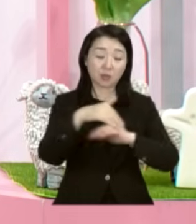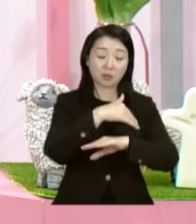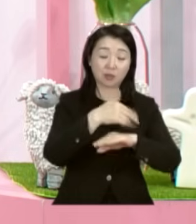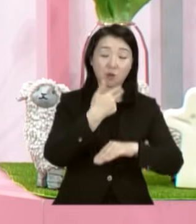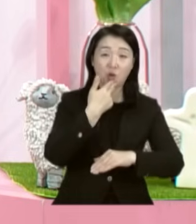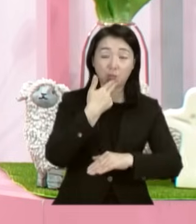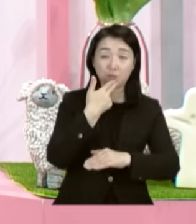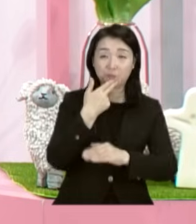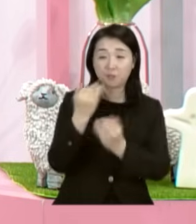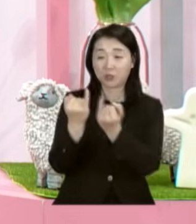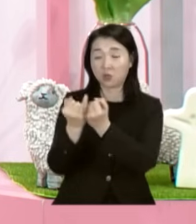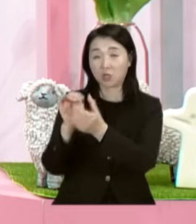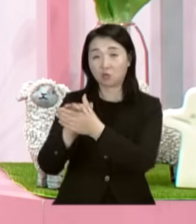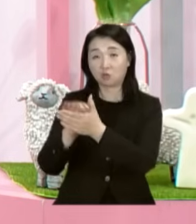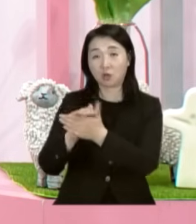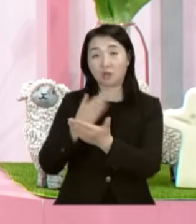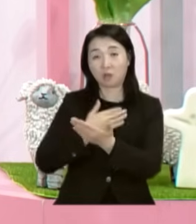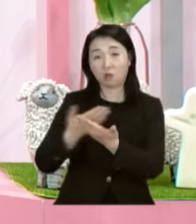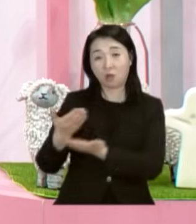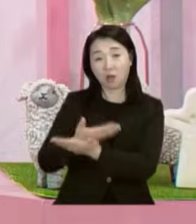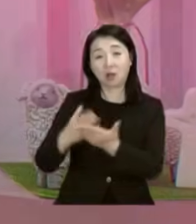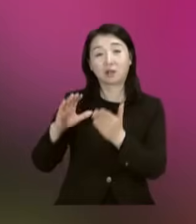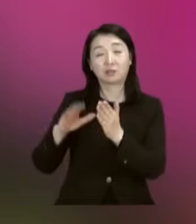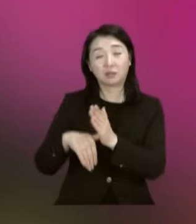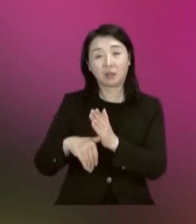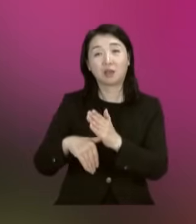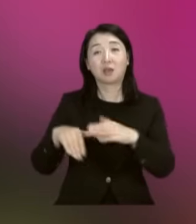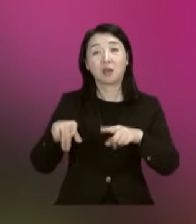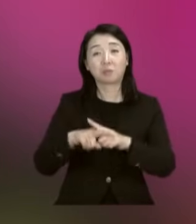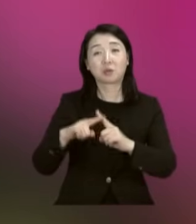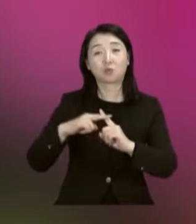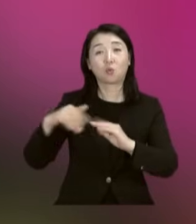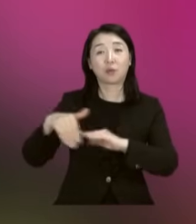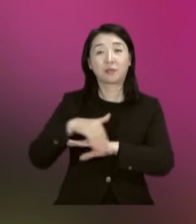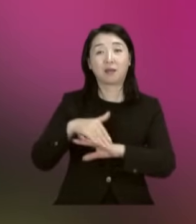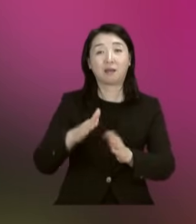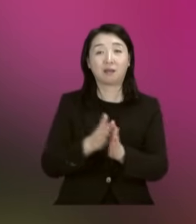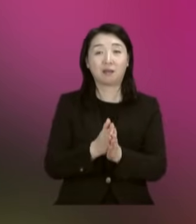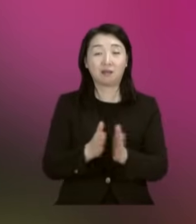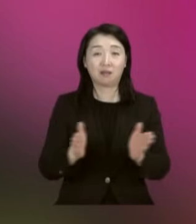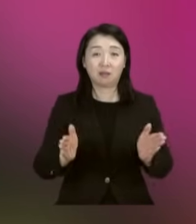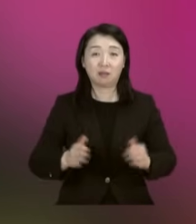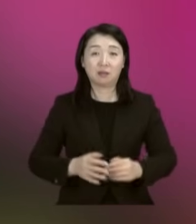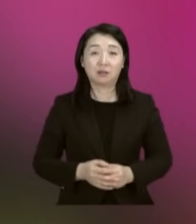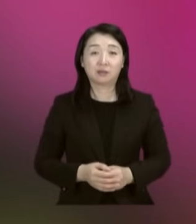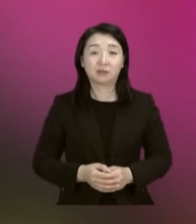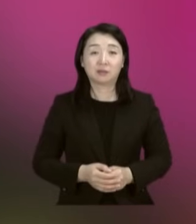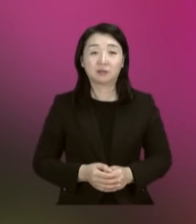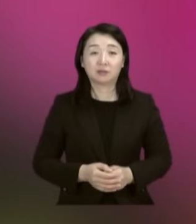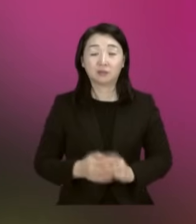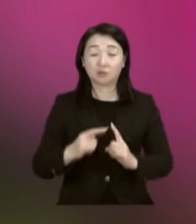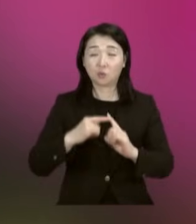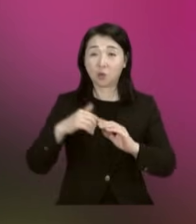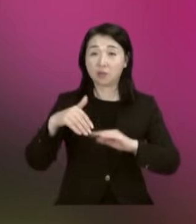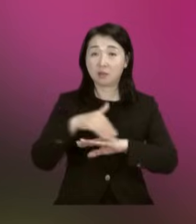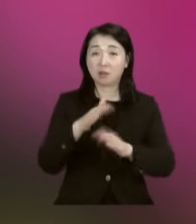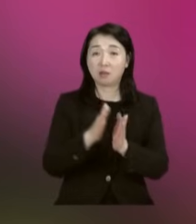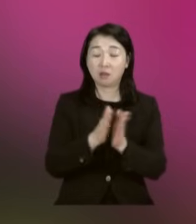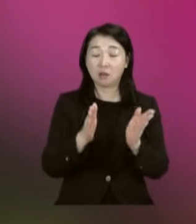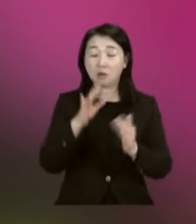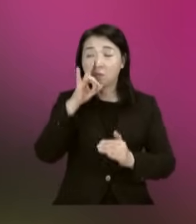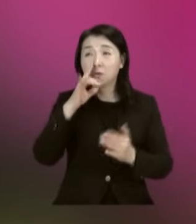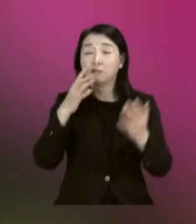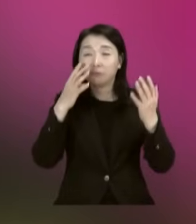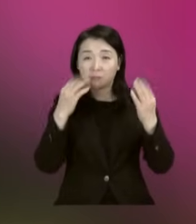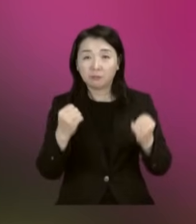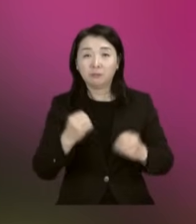다니지 않았던 여자 친구가 저와 교제하면서 교회를 다니기 시작했고네 이제 교회를 다니기 시작하면서